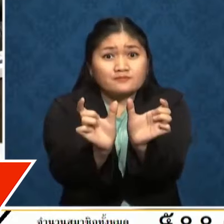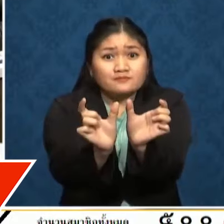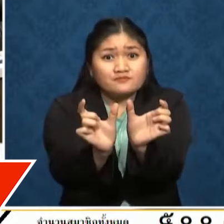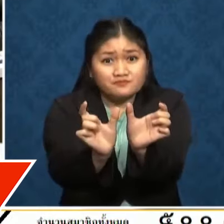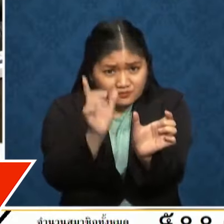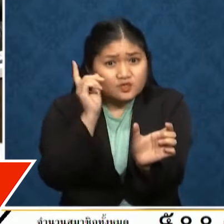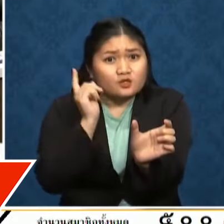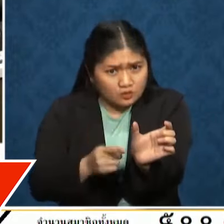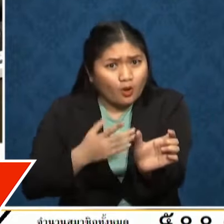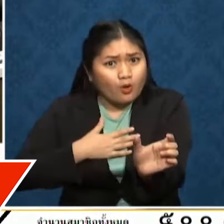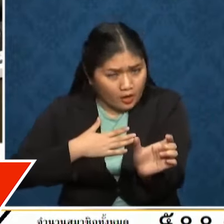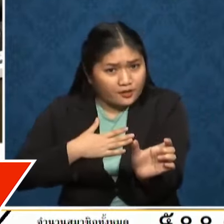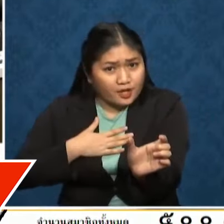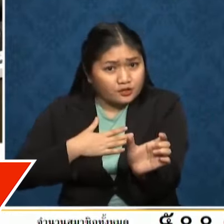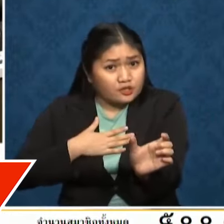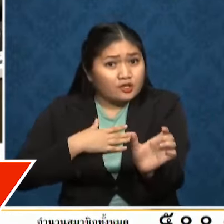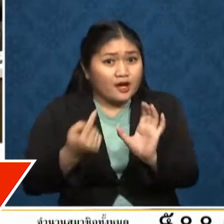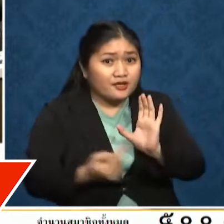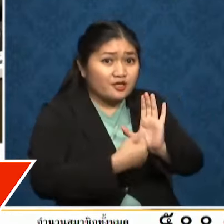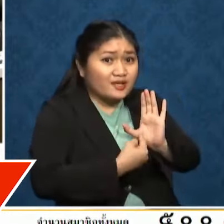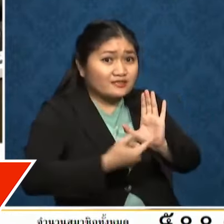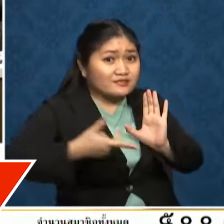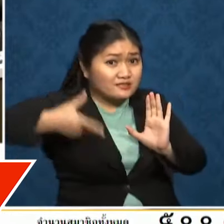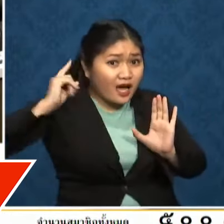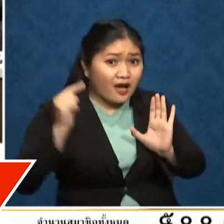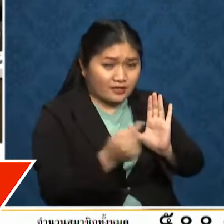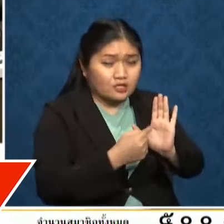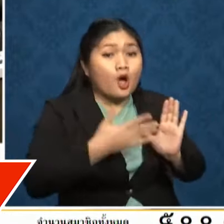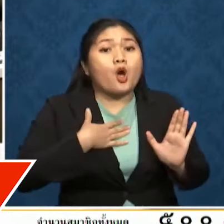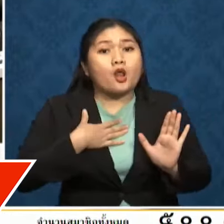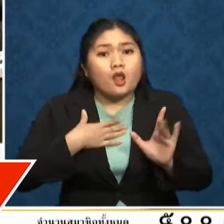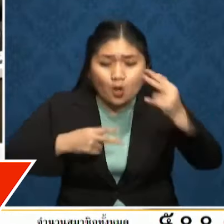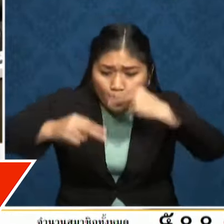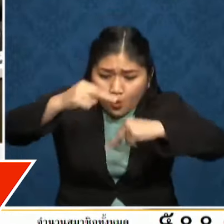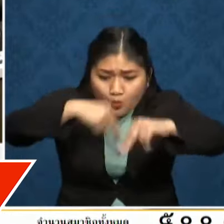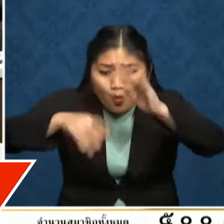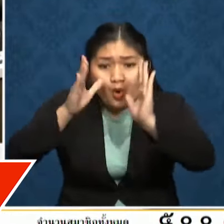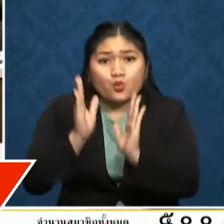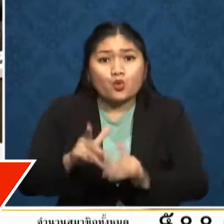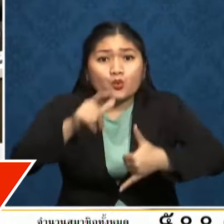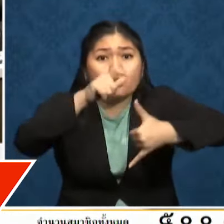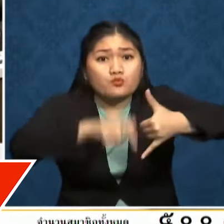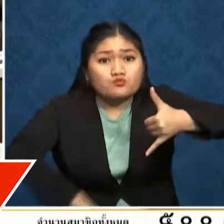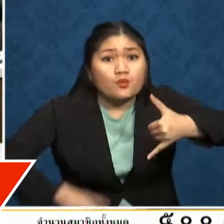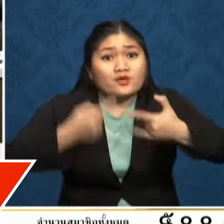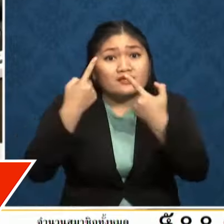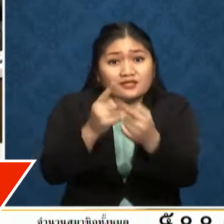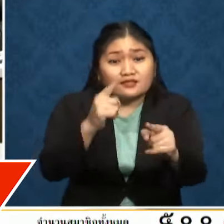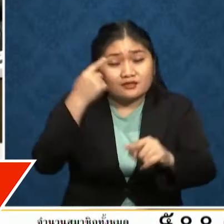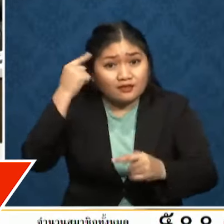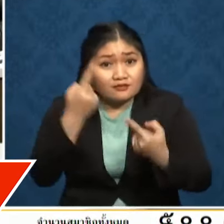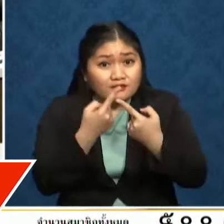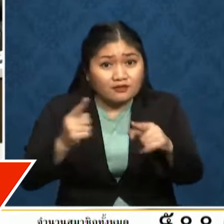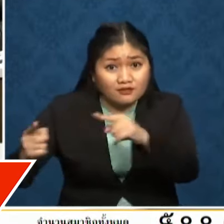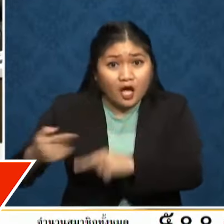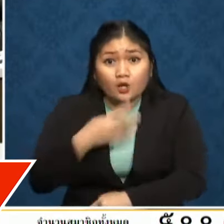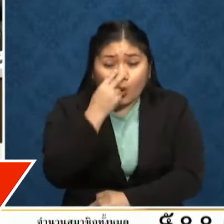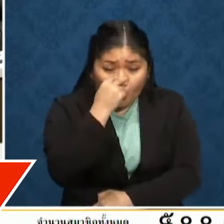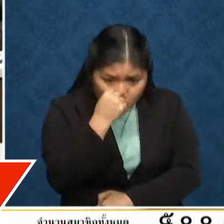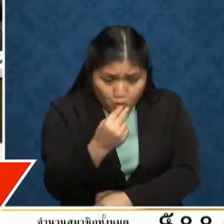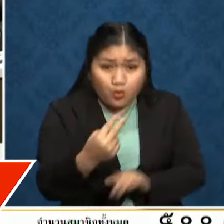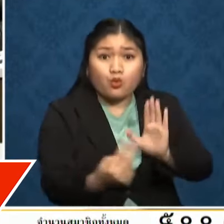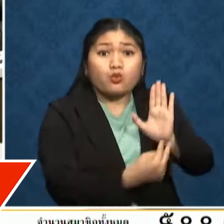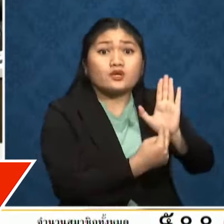ต้องให้เว Clement ตัว่มัdon ช้ากว่าคำพูดของผมและการคุมครองบุคคล ผู้มีความหกหลายท่านเพศเดียวท่านคอยดูนะครับ